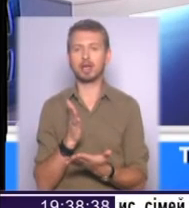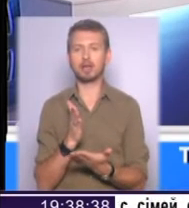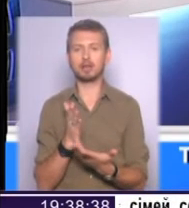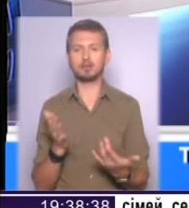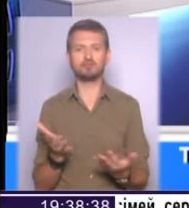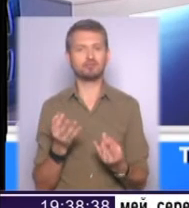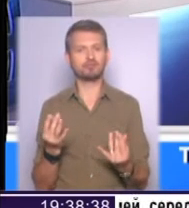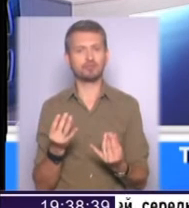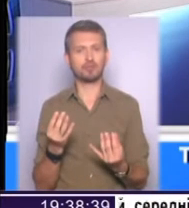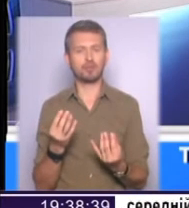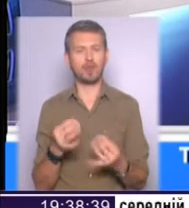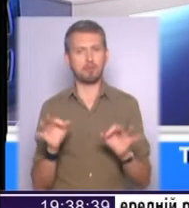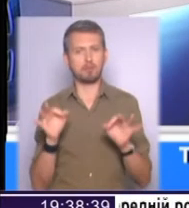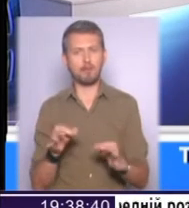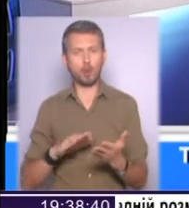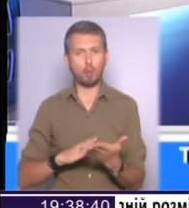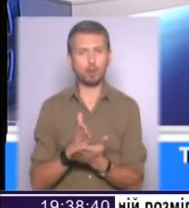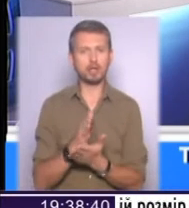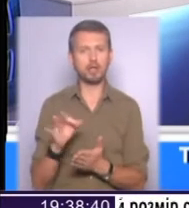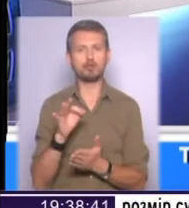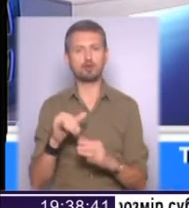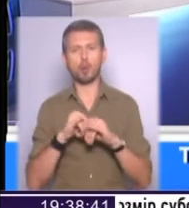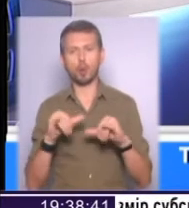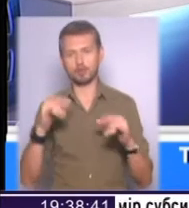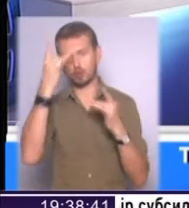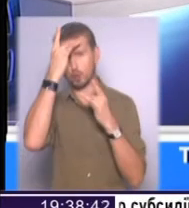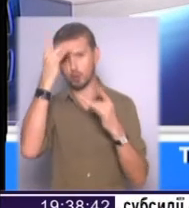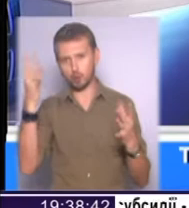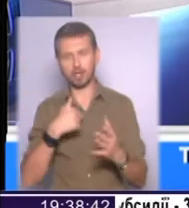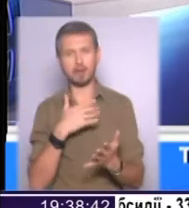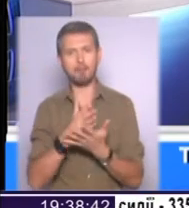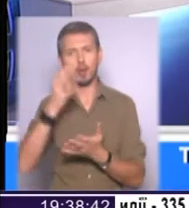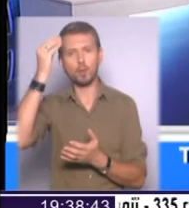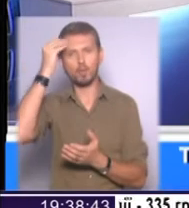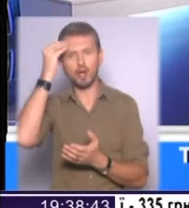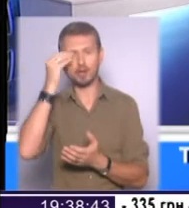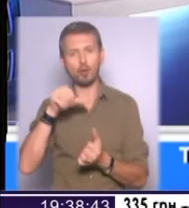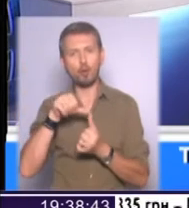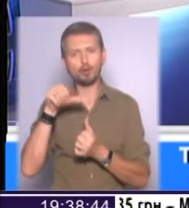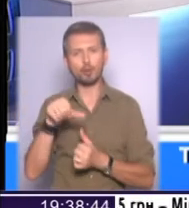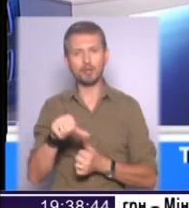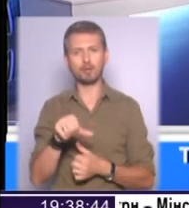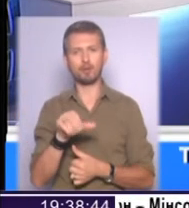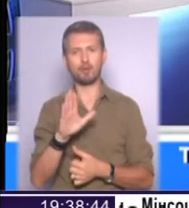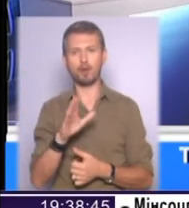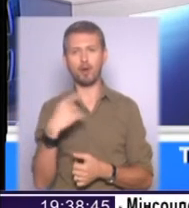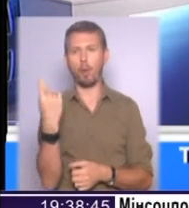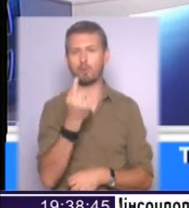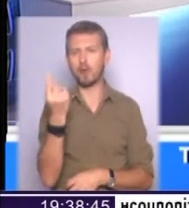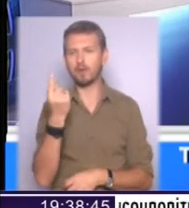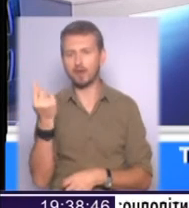скажімо так, правильною політика щодо розвитку культури? Я маю на увазі, особливо в областях, де